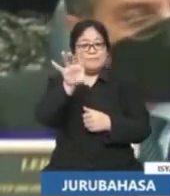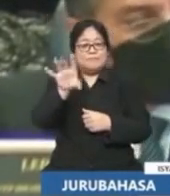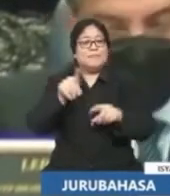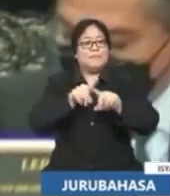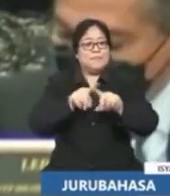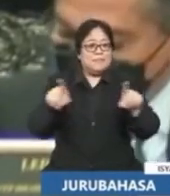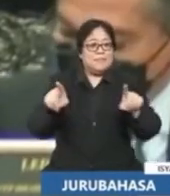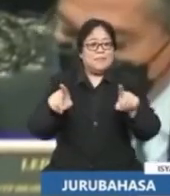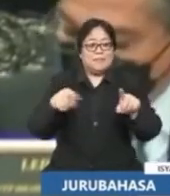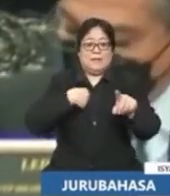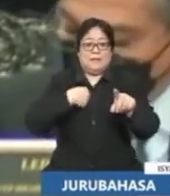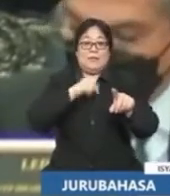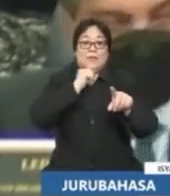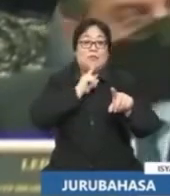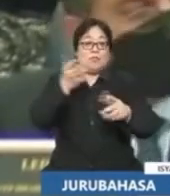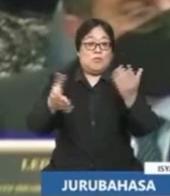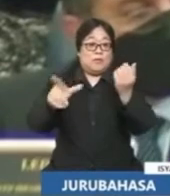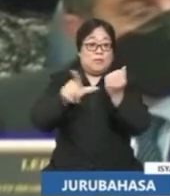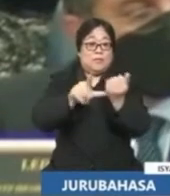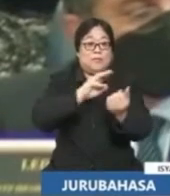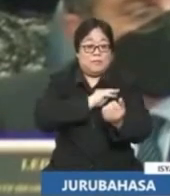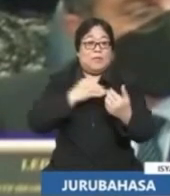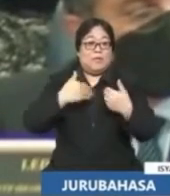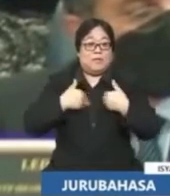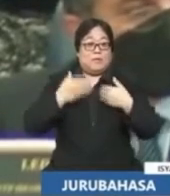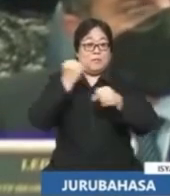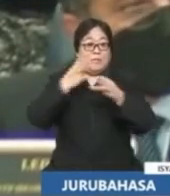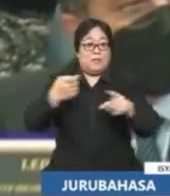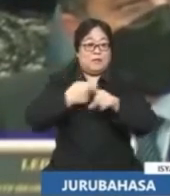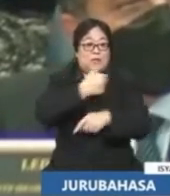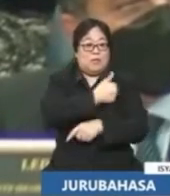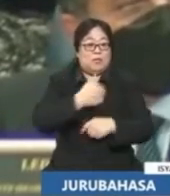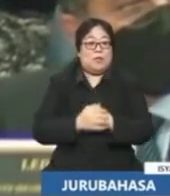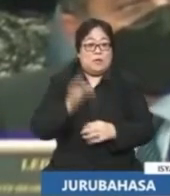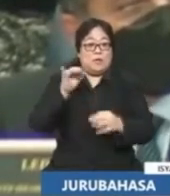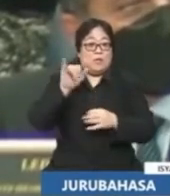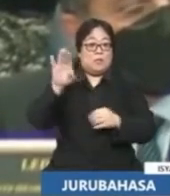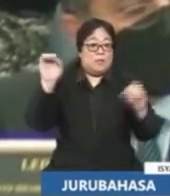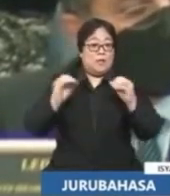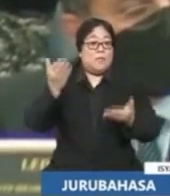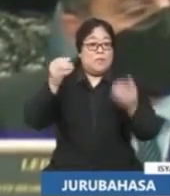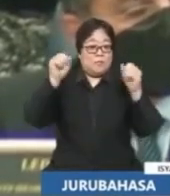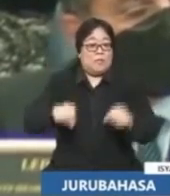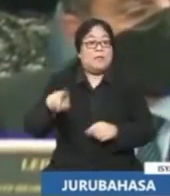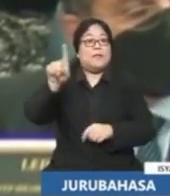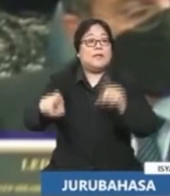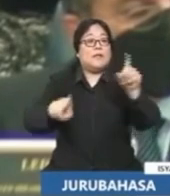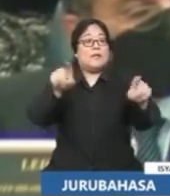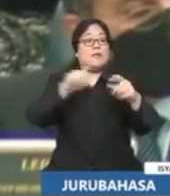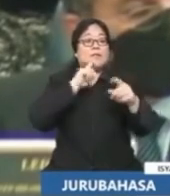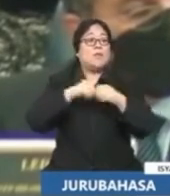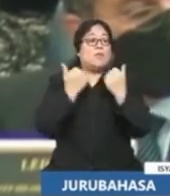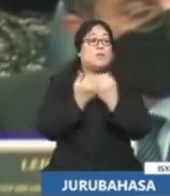RM7,800, walhal, dan saya tak pasti kalau Timbalan Menteri ada pekerja domestik dari Indonesia. Kalau YB tak ada, mungkin YB boleh pergi tanya